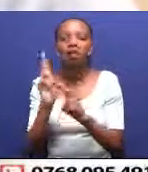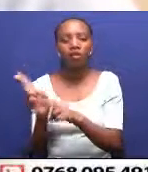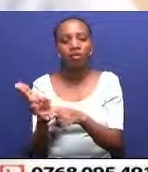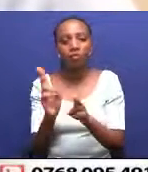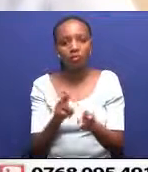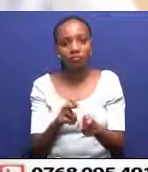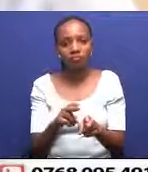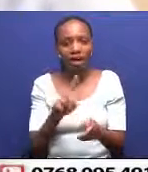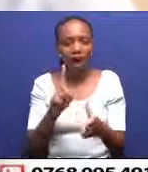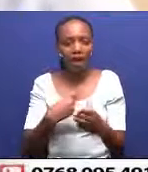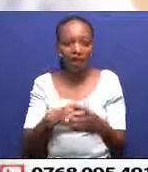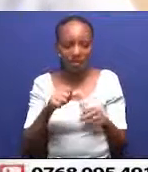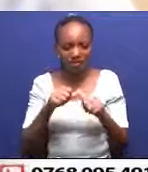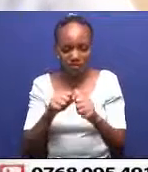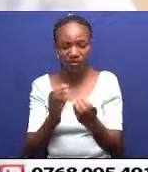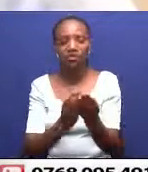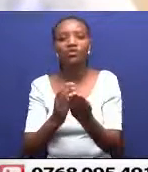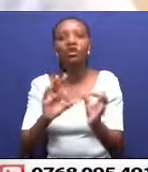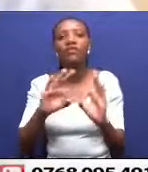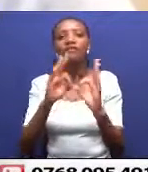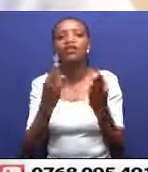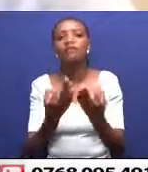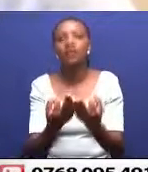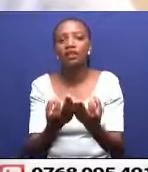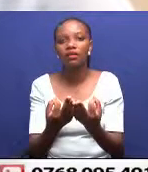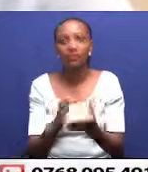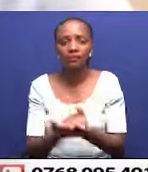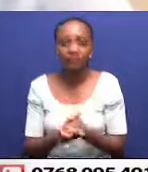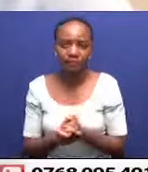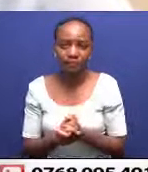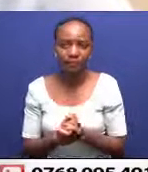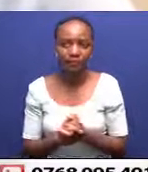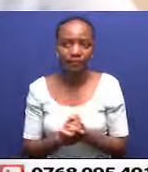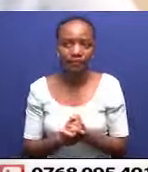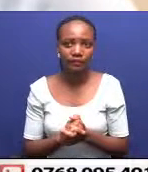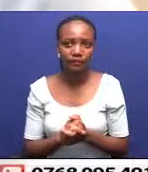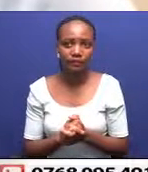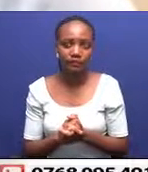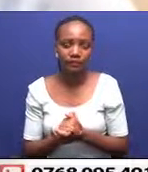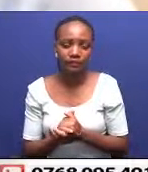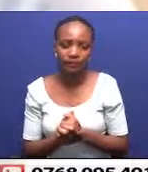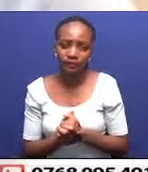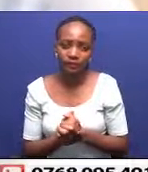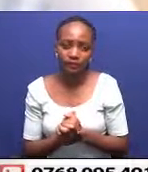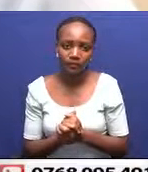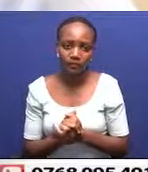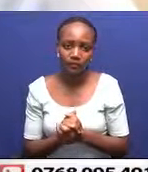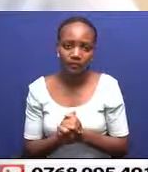hudumie familia. Nikiarifia TV 47 kutoka eneo hili la